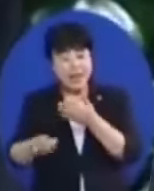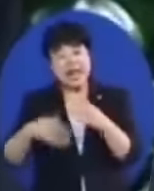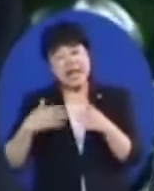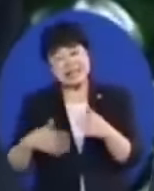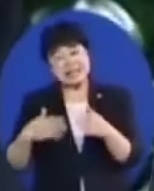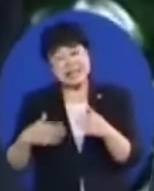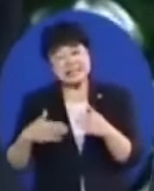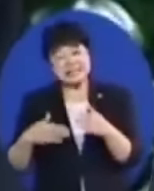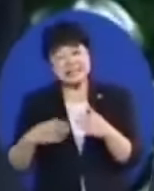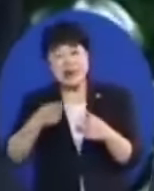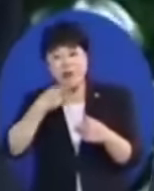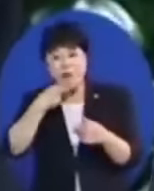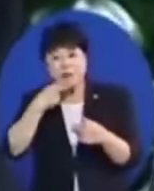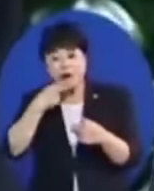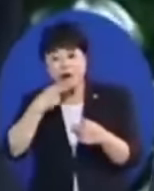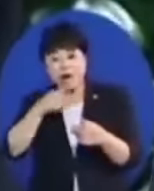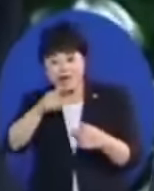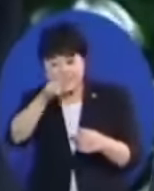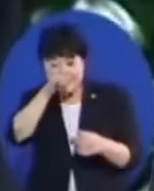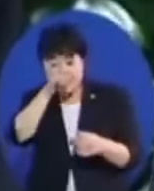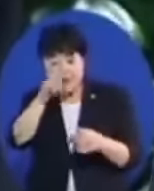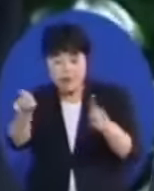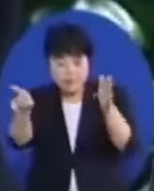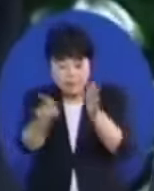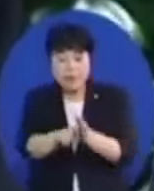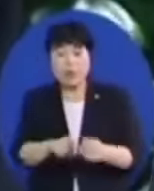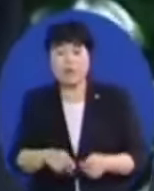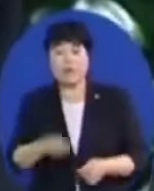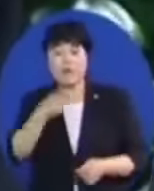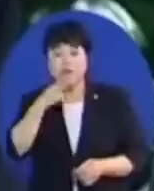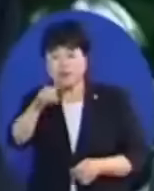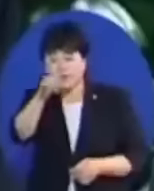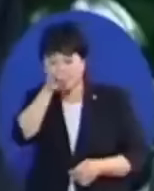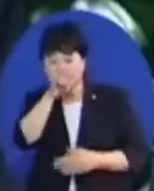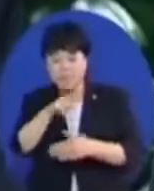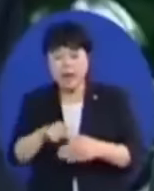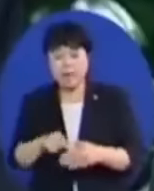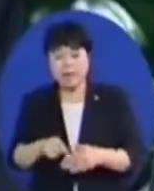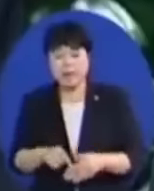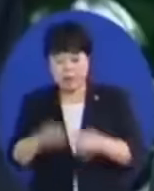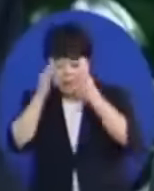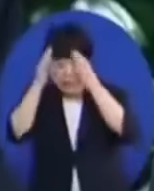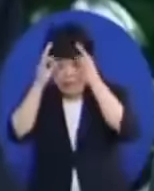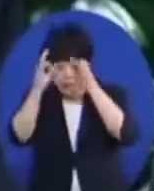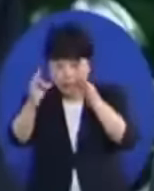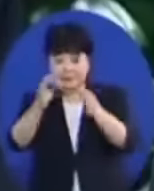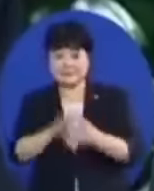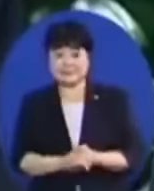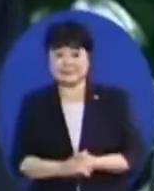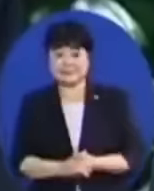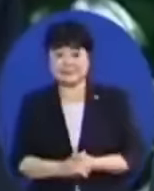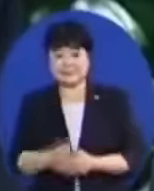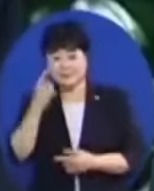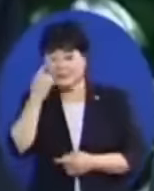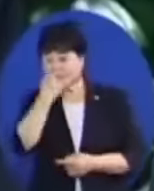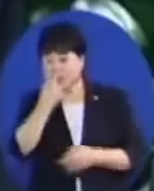아직 없는 것을 있는 것 같이 믿고 없는 것을 있는 것 같이 마음속에 바라봐야 되는 것입니다. 눈에는 아무 증거 안 보이고 귀에는 아무